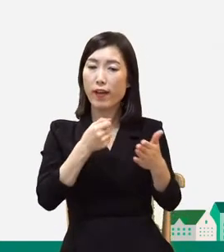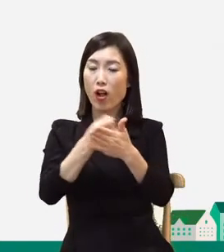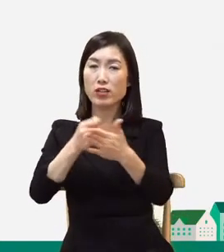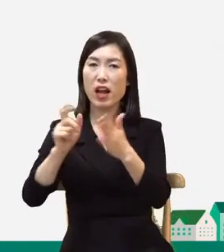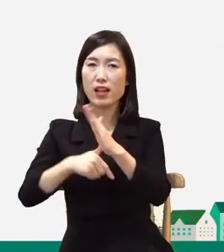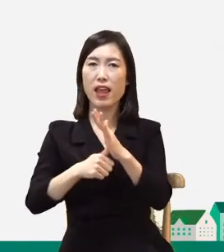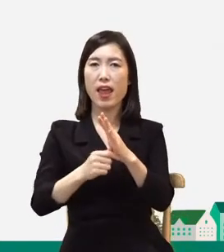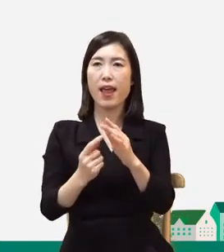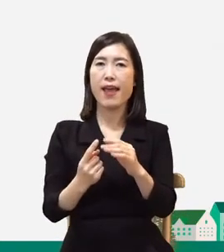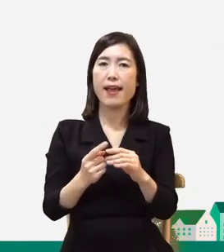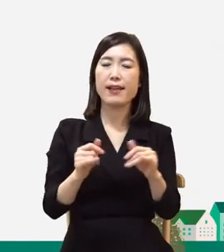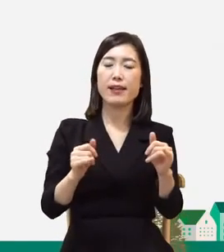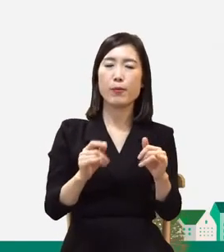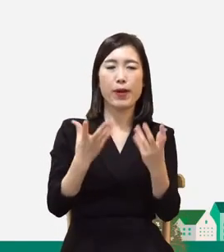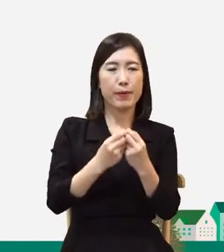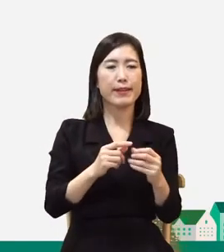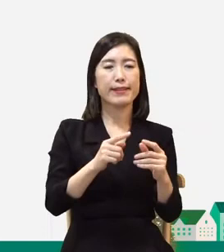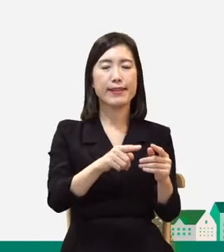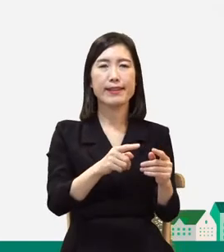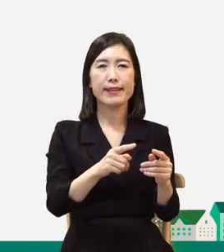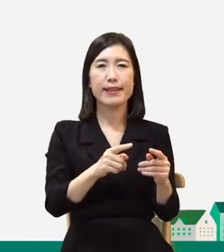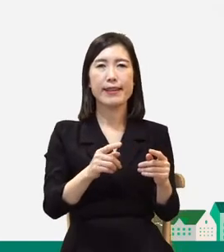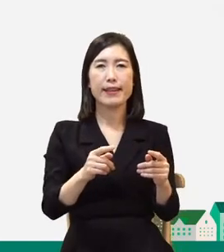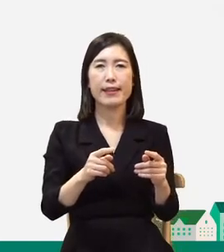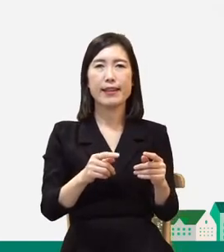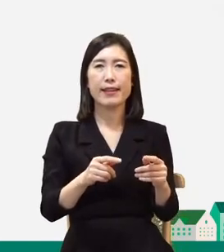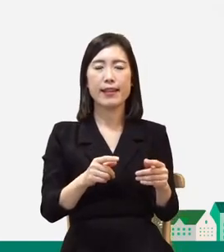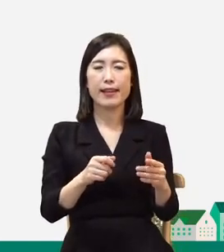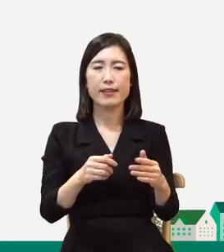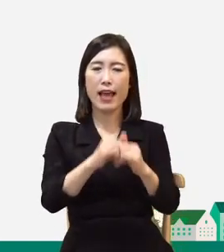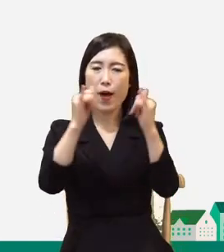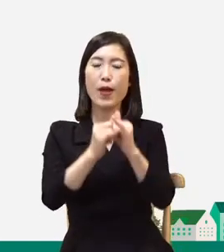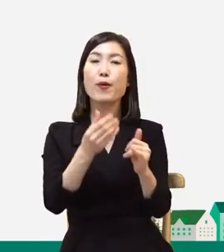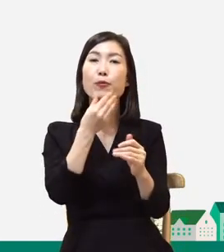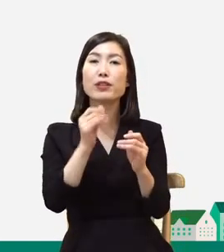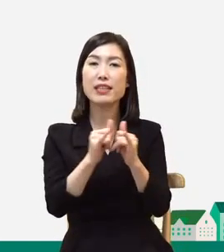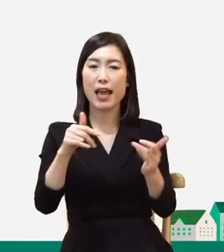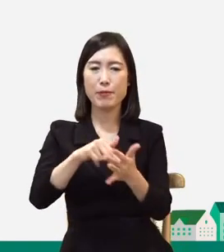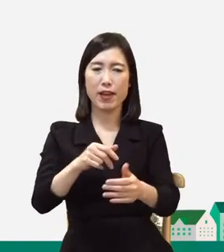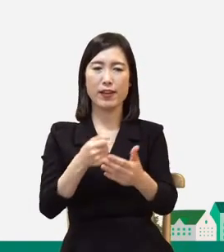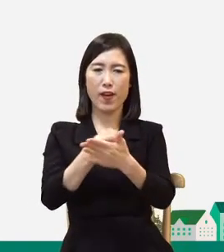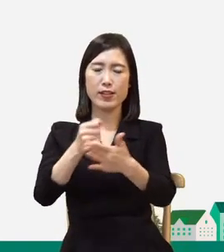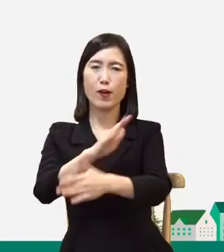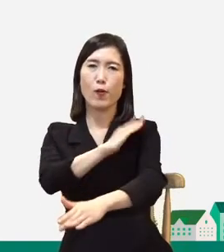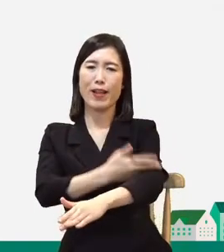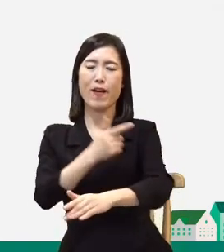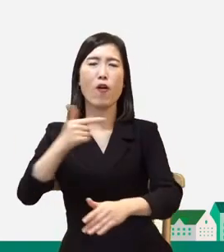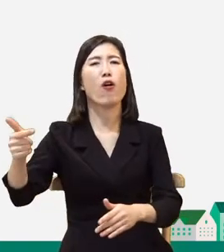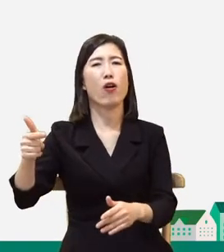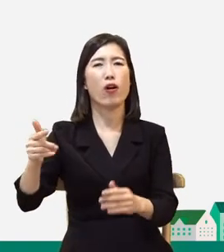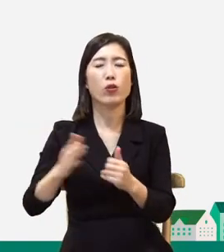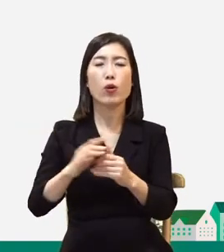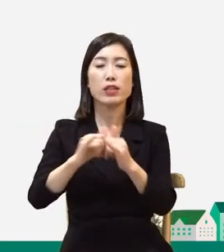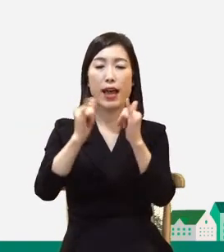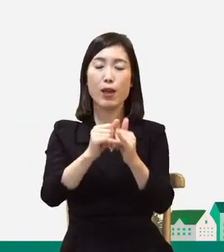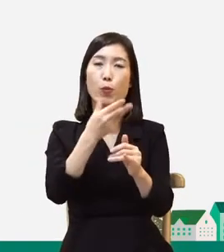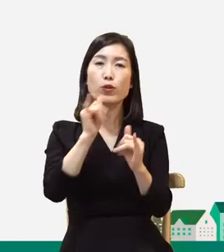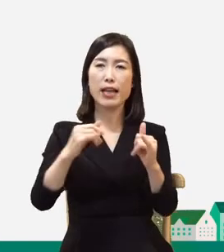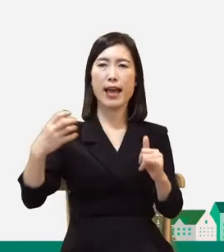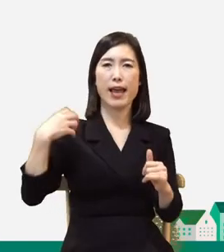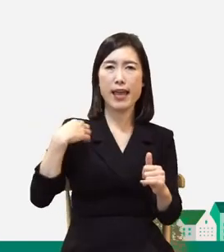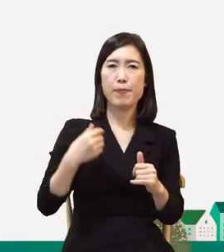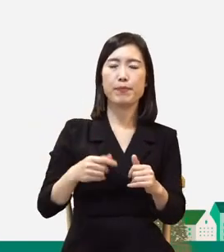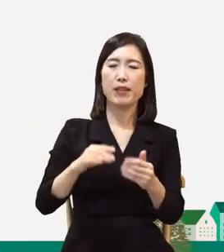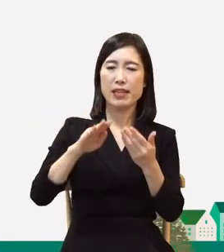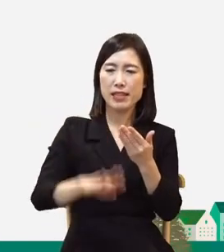그 사회복지사들이 굉장히 결정 권한을 많이 가지게 되고, 또 이 사회복지사들의 직급에 의해서 어떤